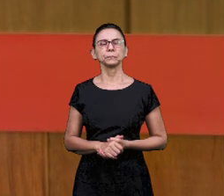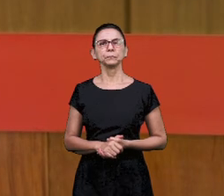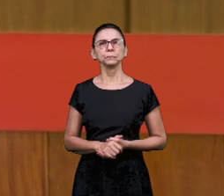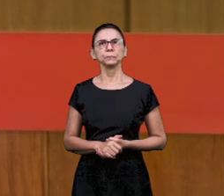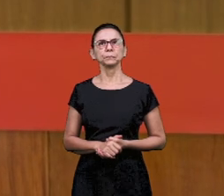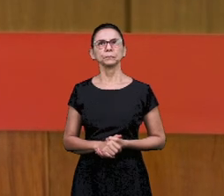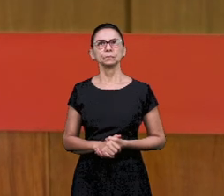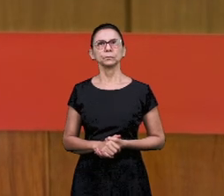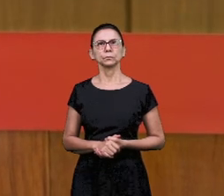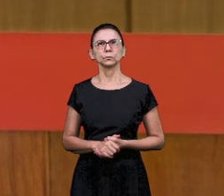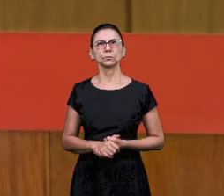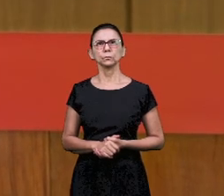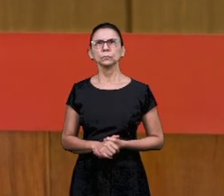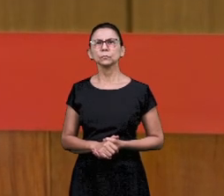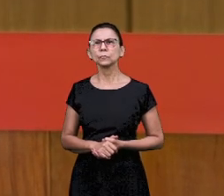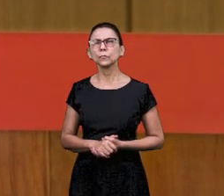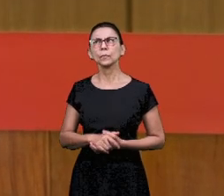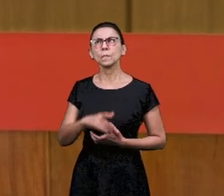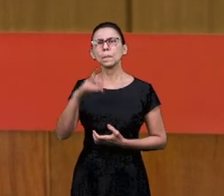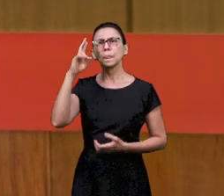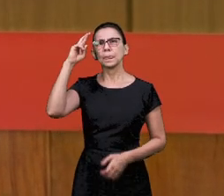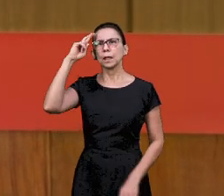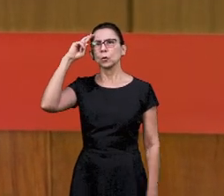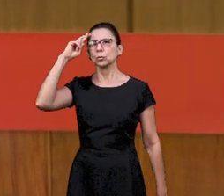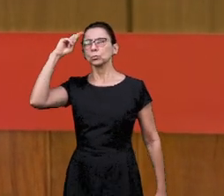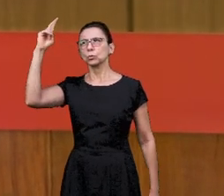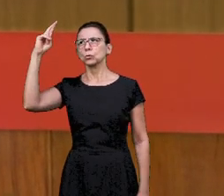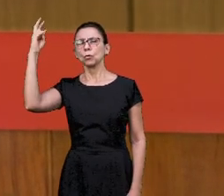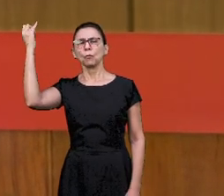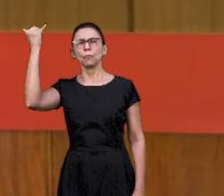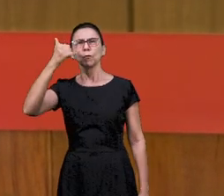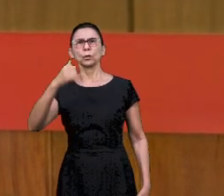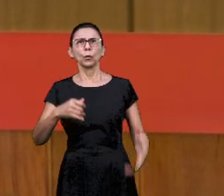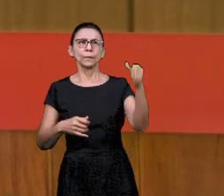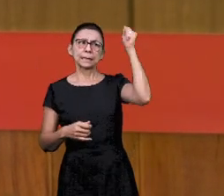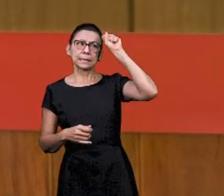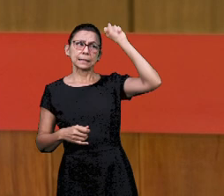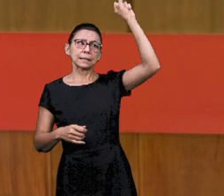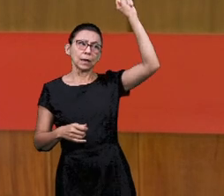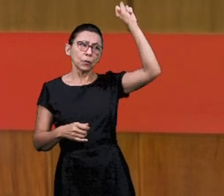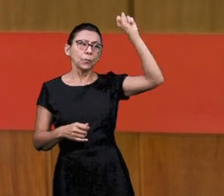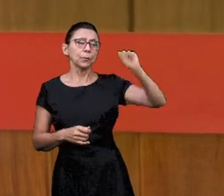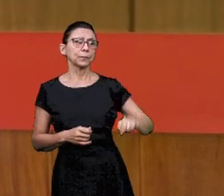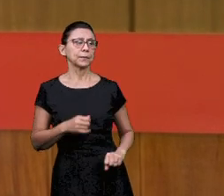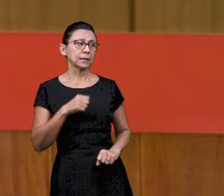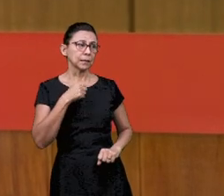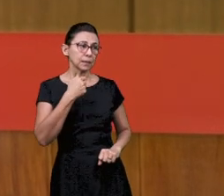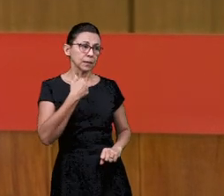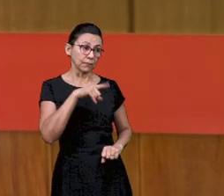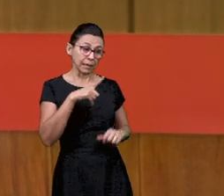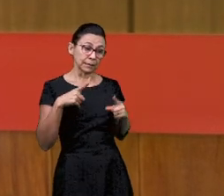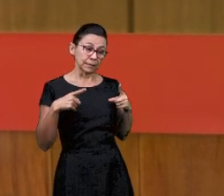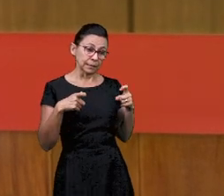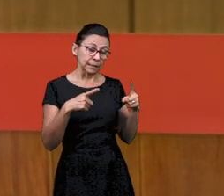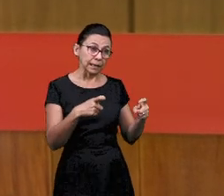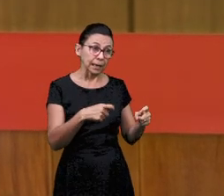quando o Senhor determinou, Saul, você não traz nada, não é,